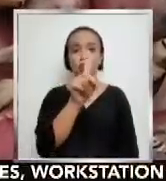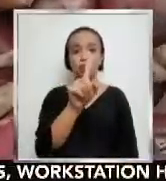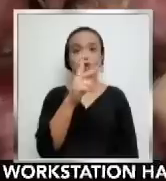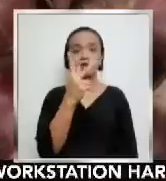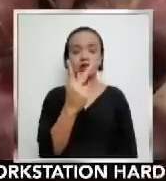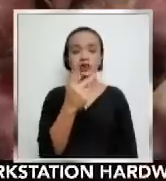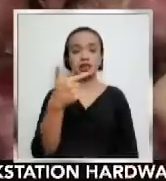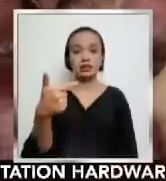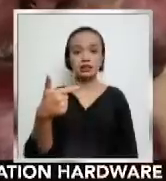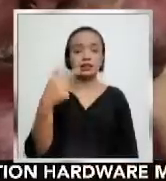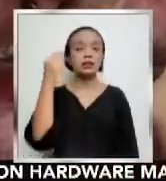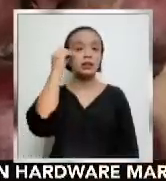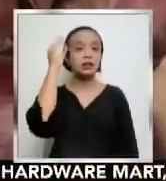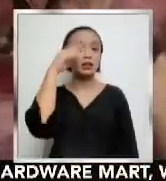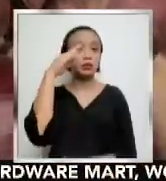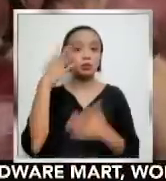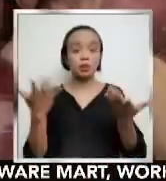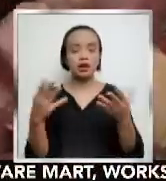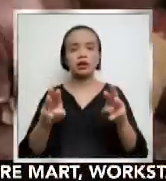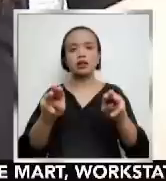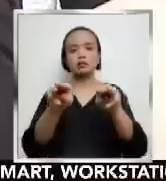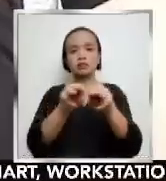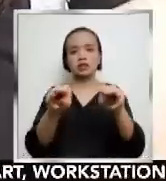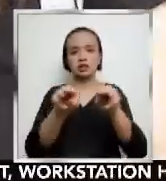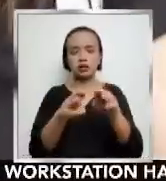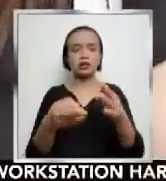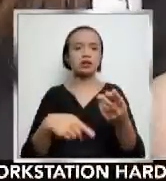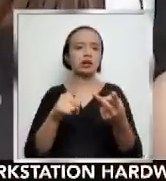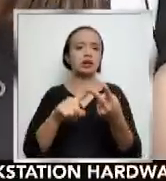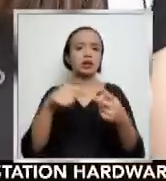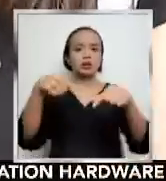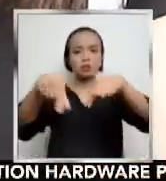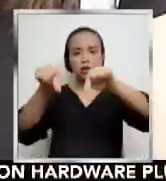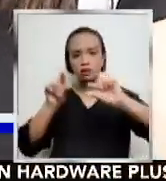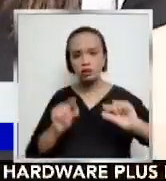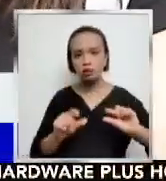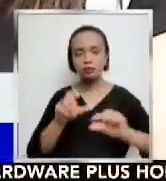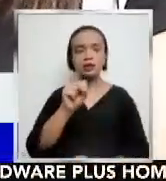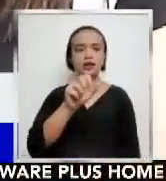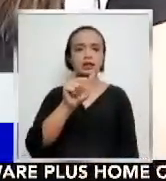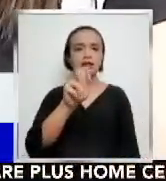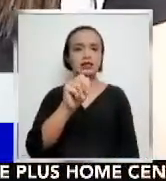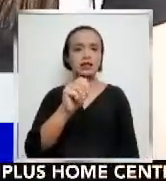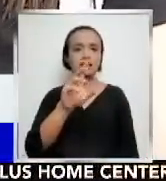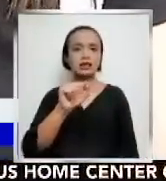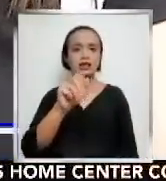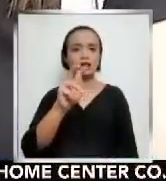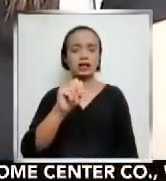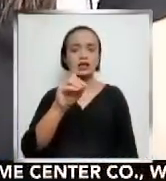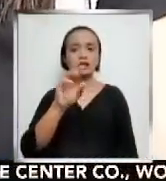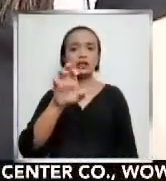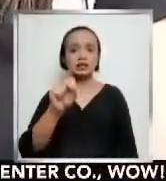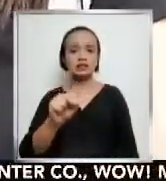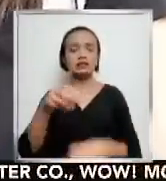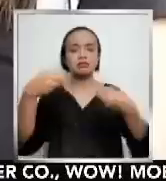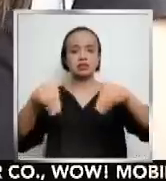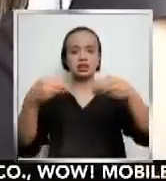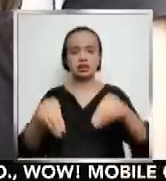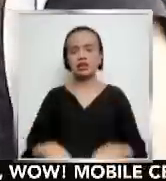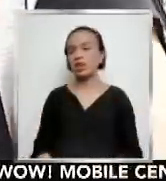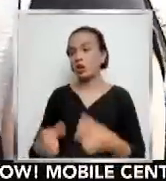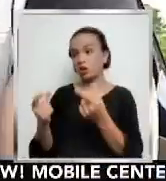Marikina, Guadalupe at San Andres Market. Sobrang mahal, kaya ginagamit namin hati lang. Pag